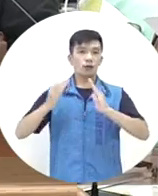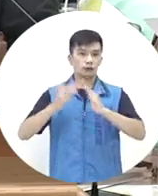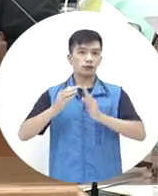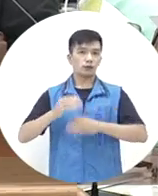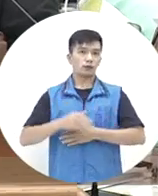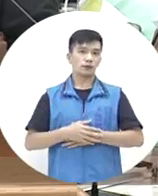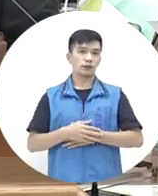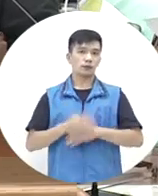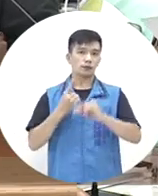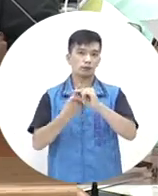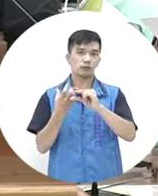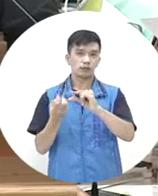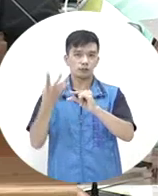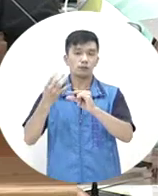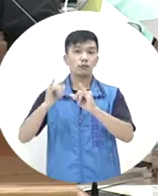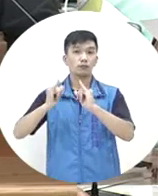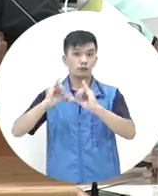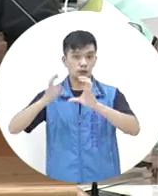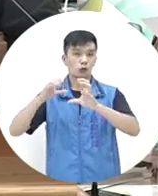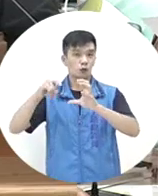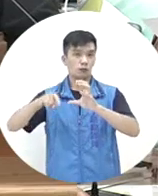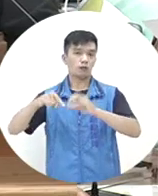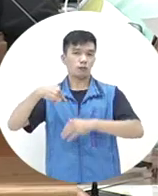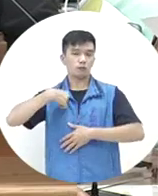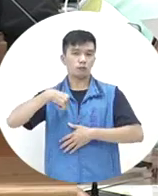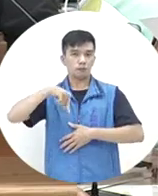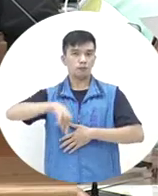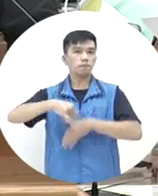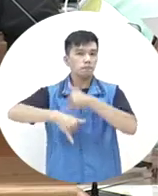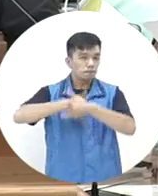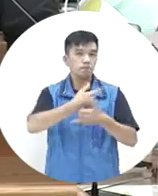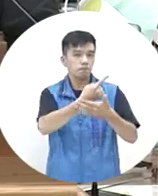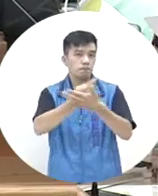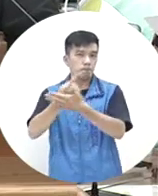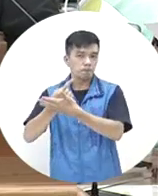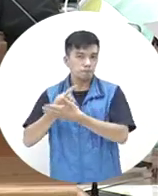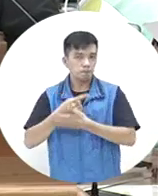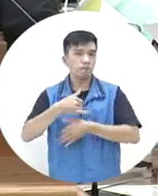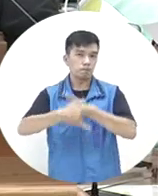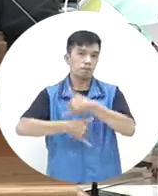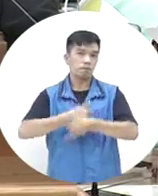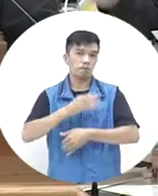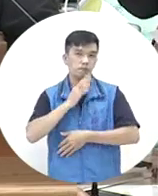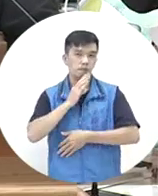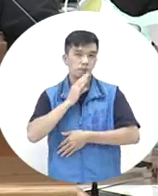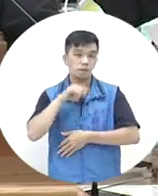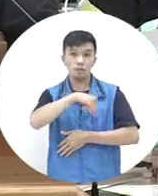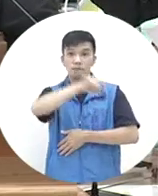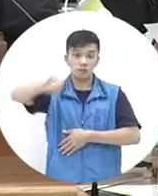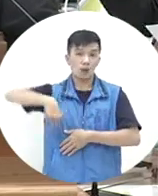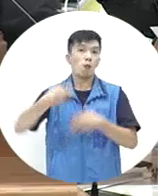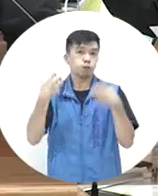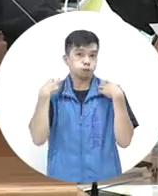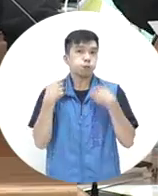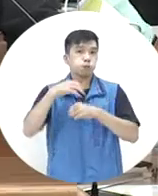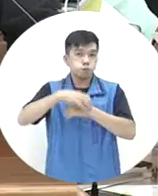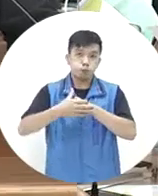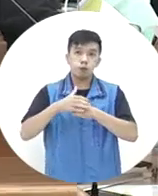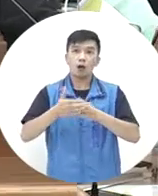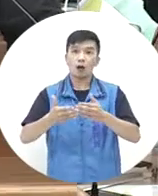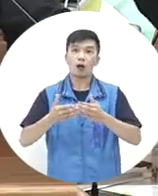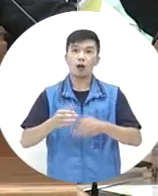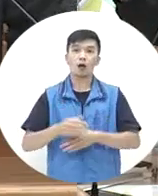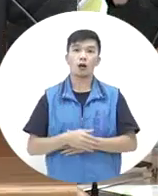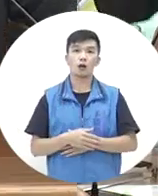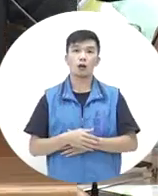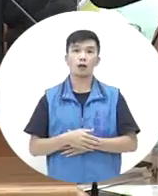民国是我们国家，身为这一块土地的每一个分子， 对， 我们都有责任保护我 们国家。这个原则我同意， 好，同意就